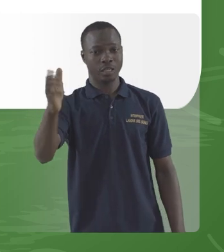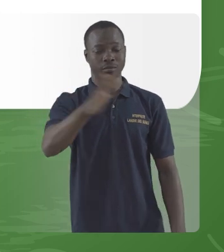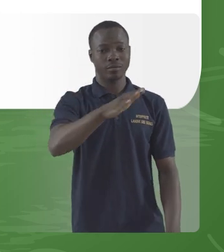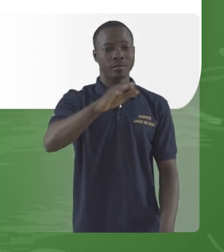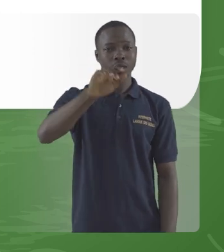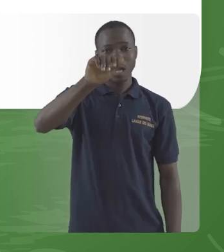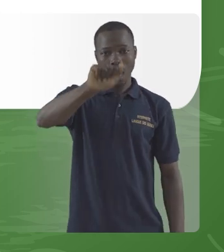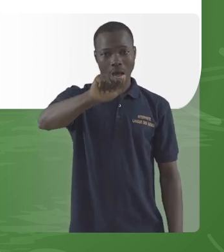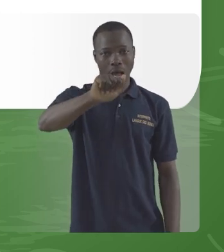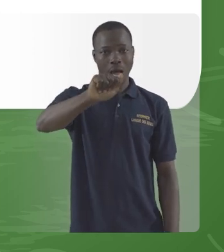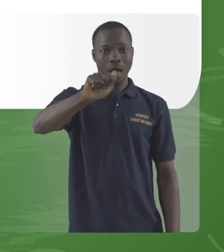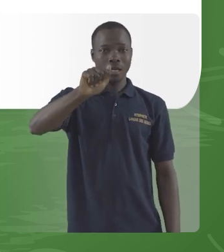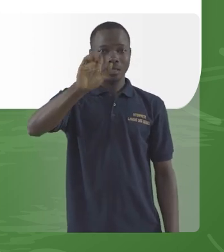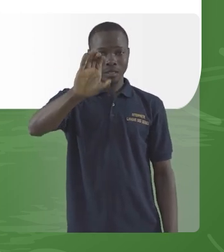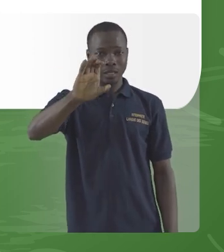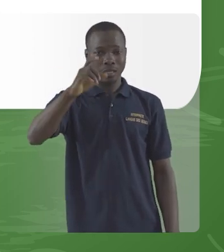TTG,